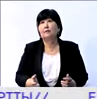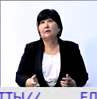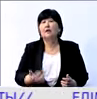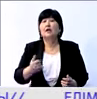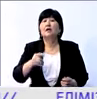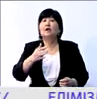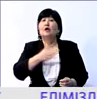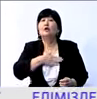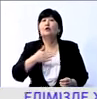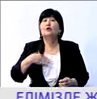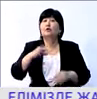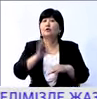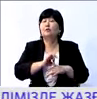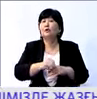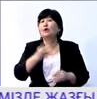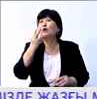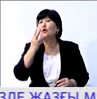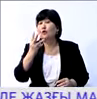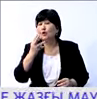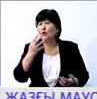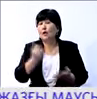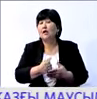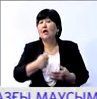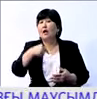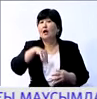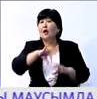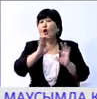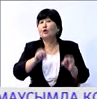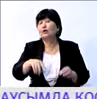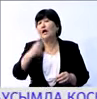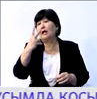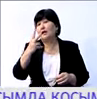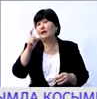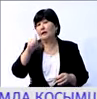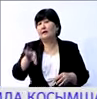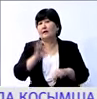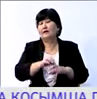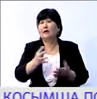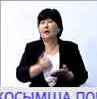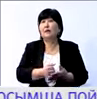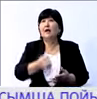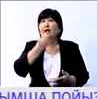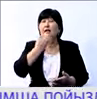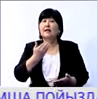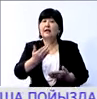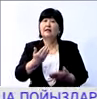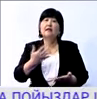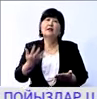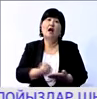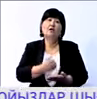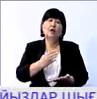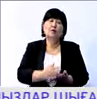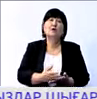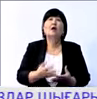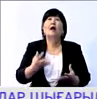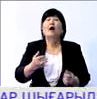Сүт безі қатерлі ісігінен 3-ші анықталды, тоқ ішектен 2 қатерлі ісік анықталып отыр. Ерте сатыда анықтап отырмыз.